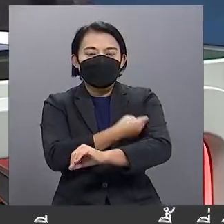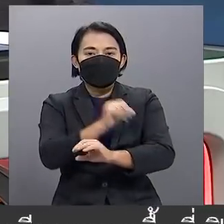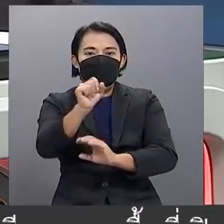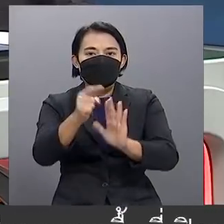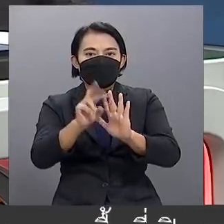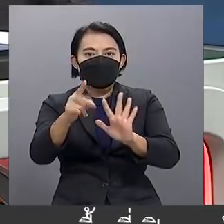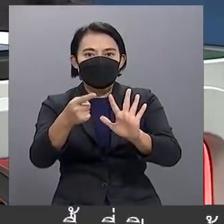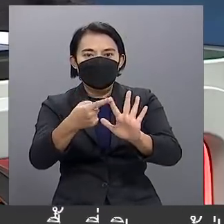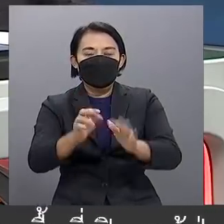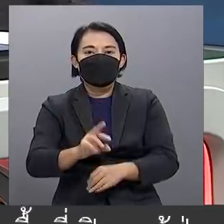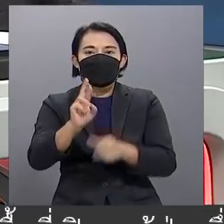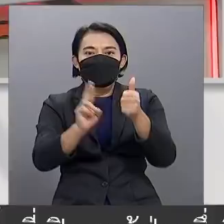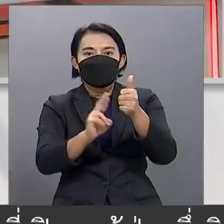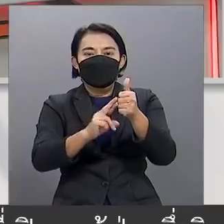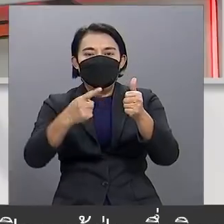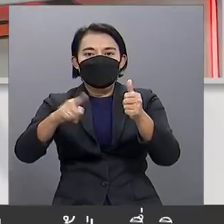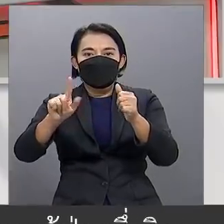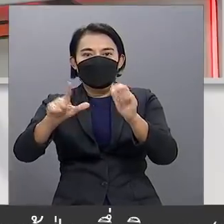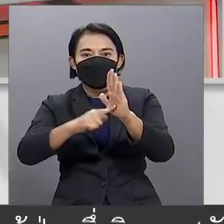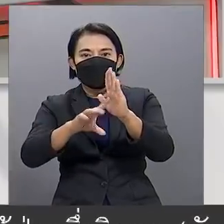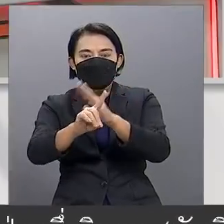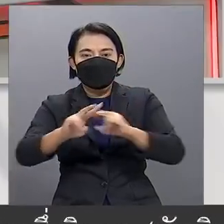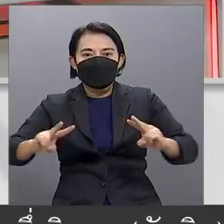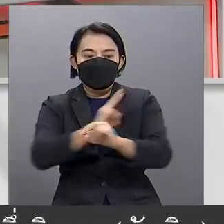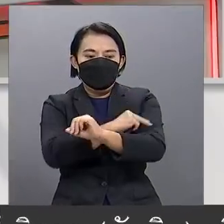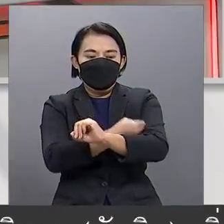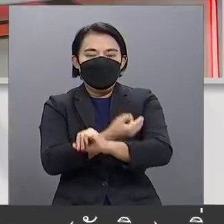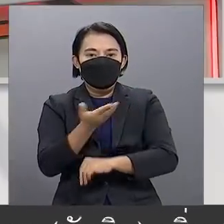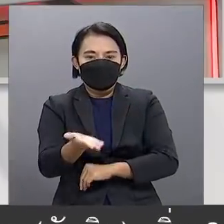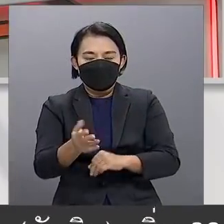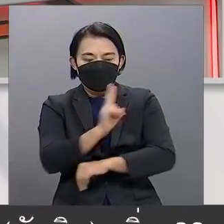ทวงสาธารณะสุขด้านบริหารอยู่ใใกับเราแล้ว คุหมอสวัดีค่ะ